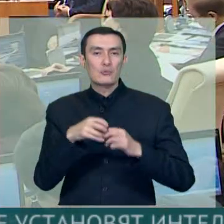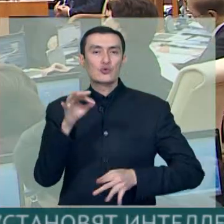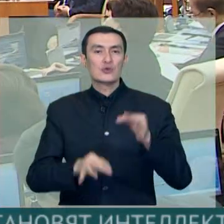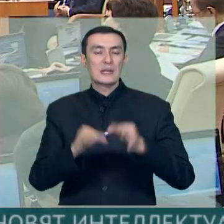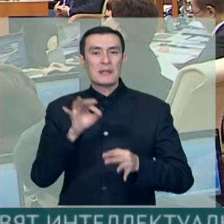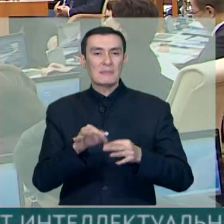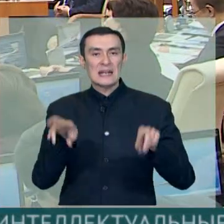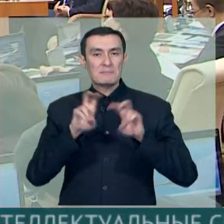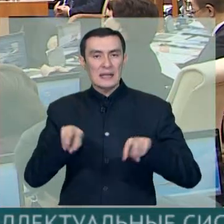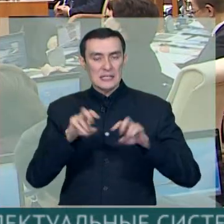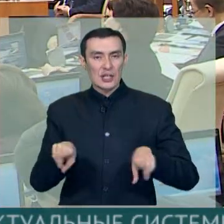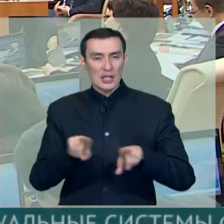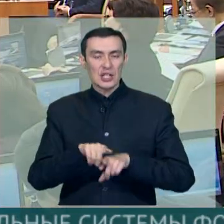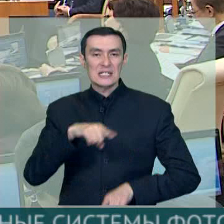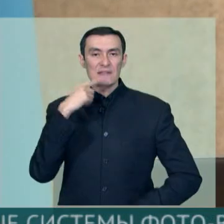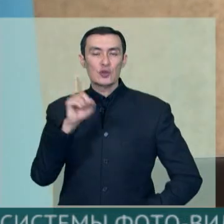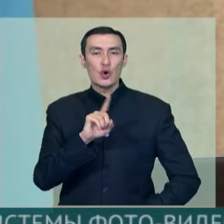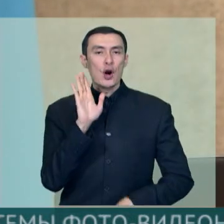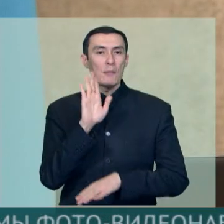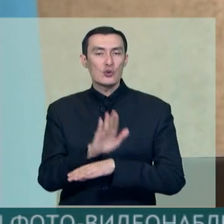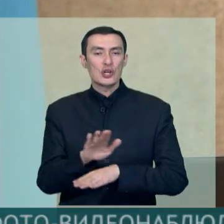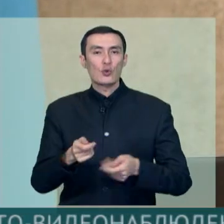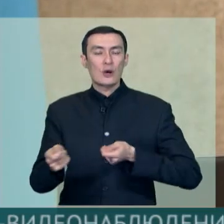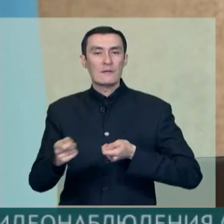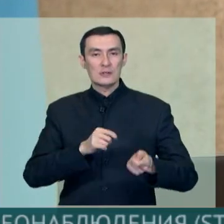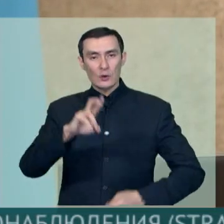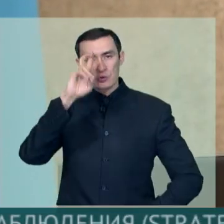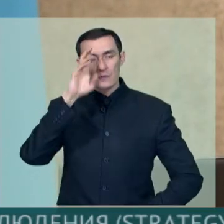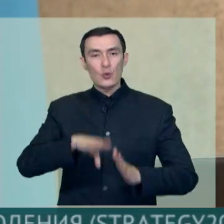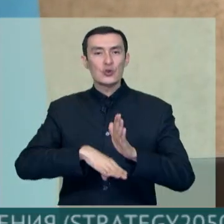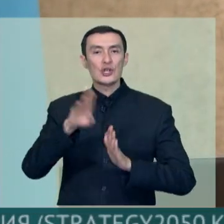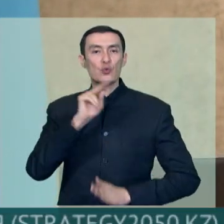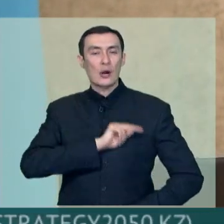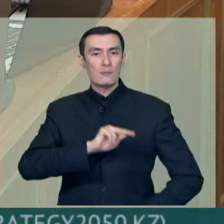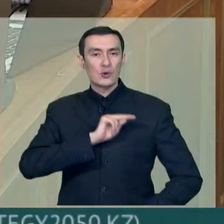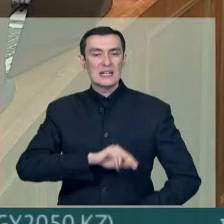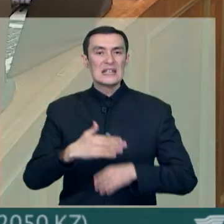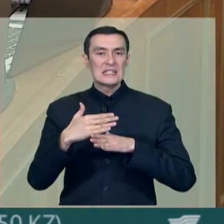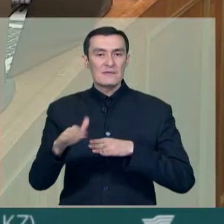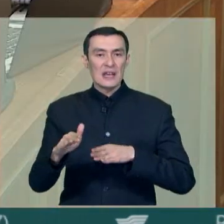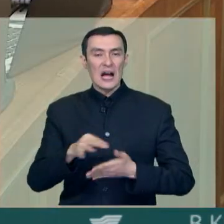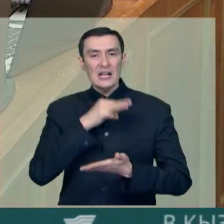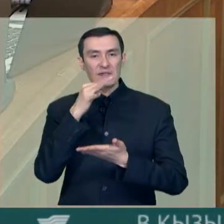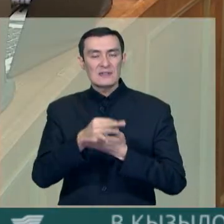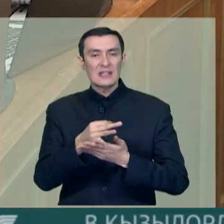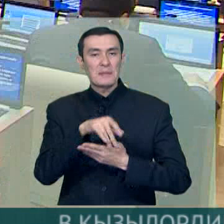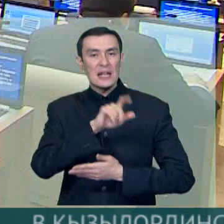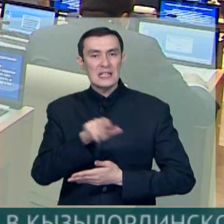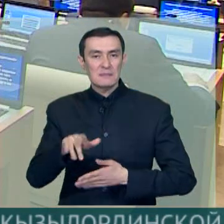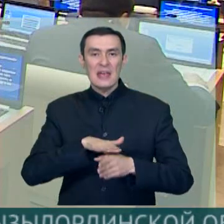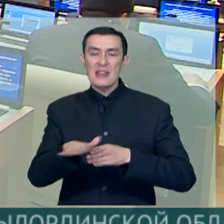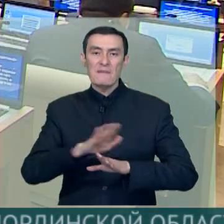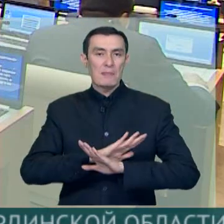судебной экспертизы. Он также заявил, что поручение руководства страны по улучшению работы в этой сфере ответственными лицами